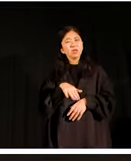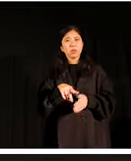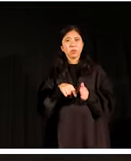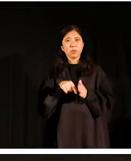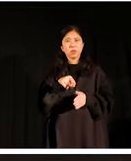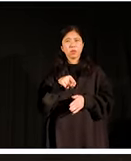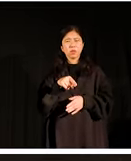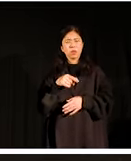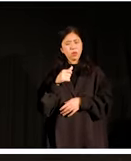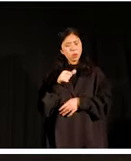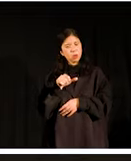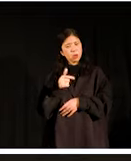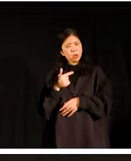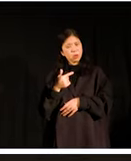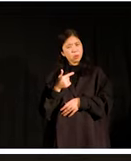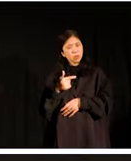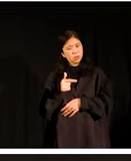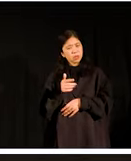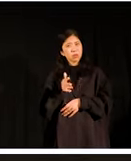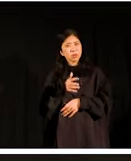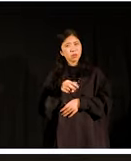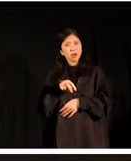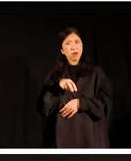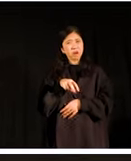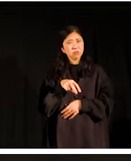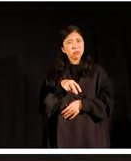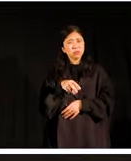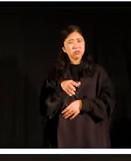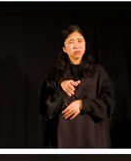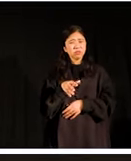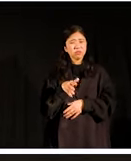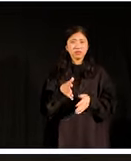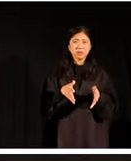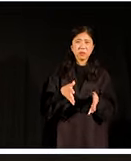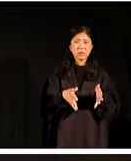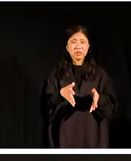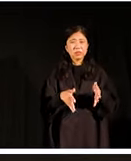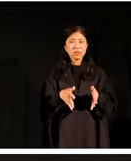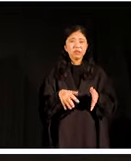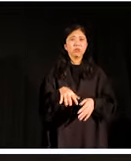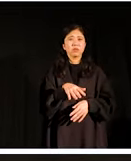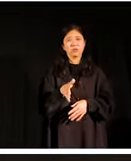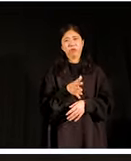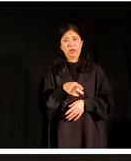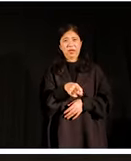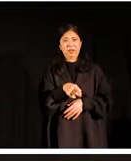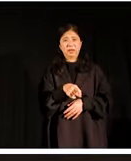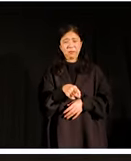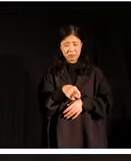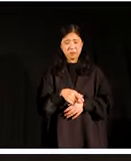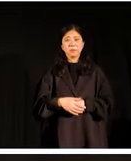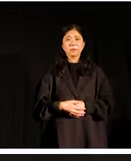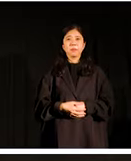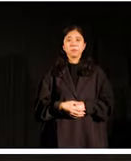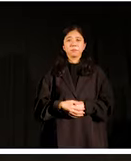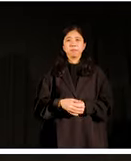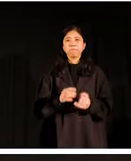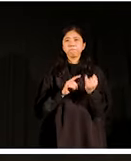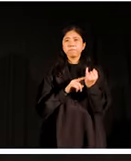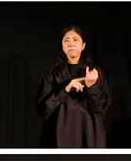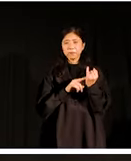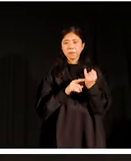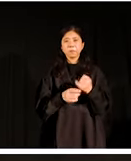まだ56ヶ月ぐらいの時ねまだ歩けてないか歩けてなかなったちょっとこの辺はね年をはっきりしてないところもあるんですけど